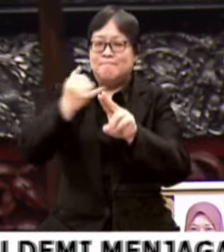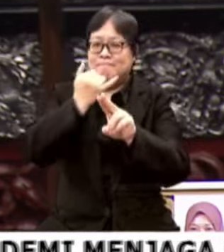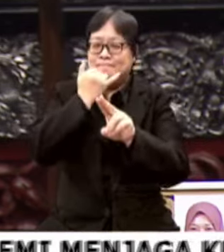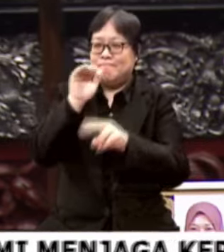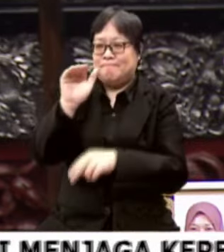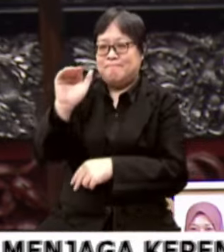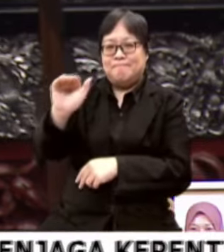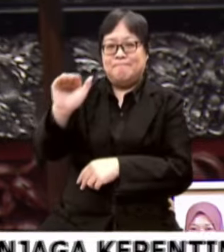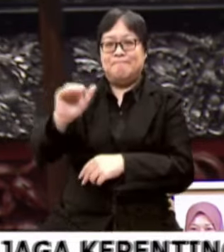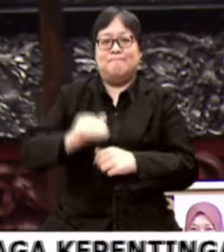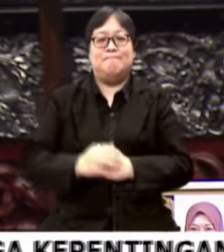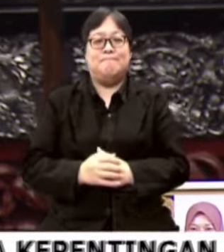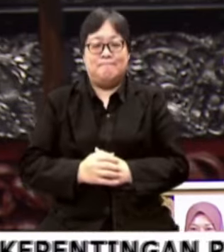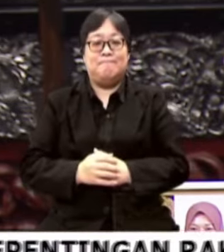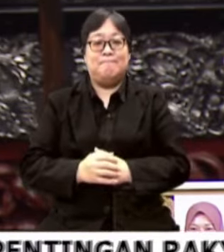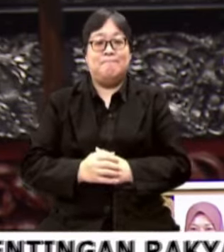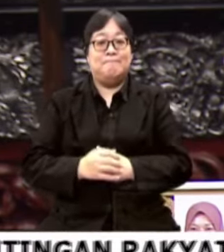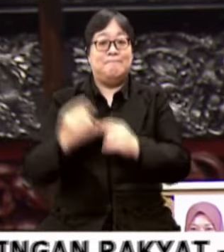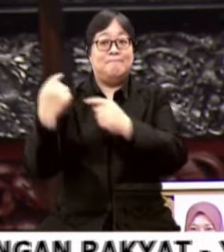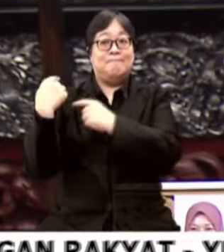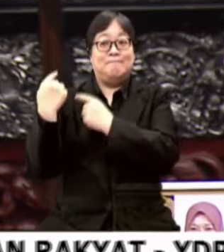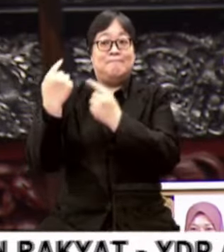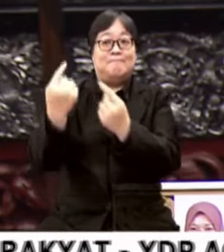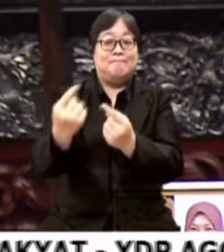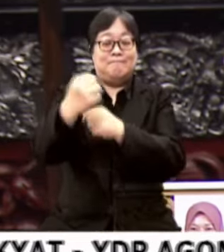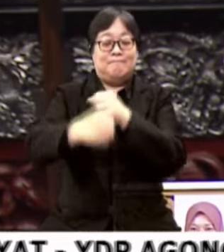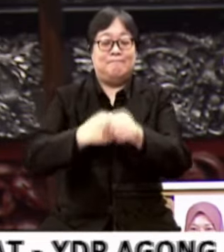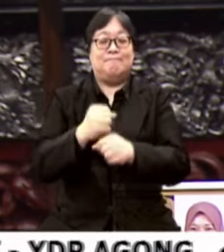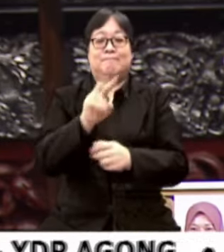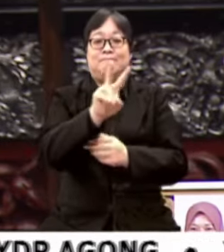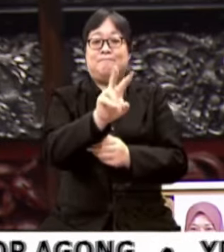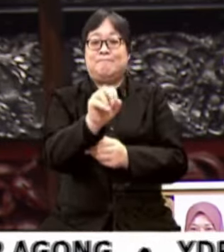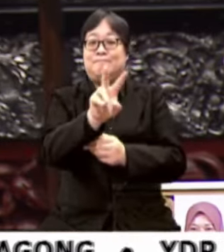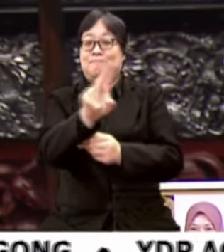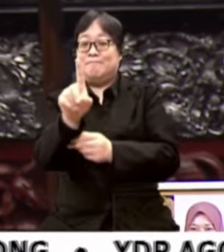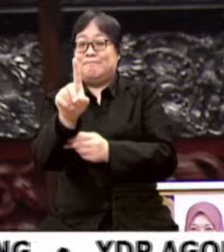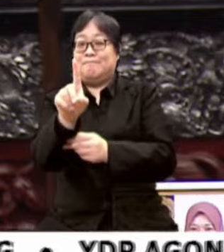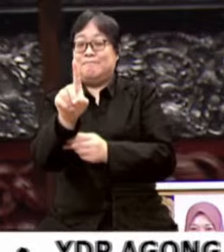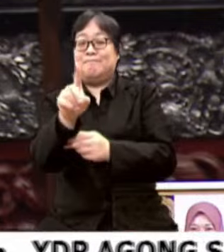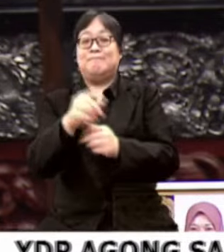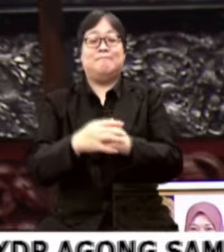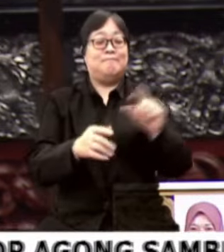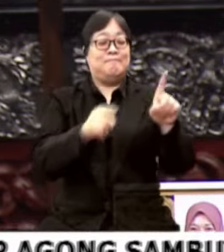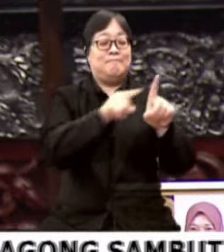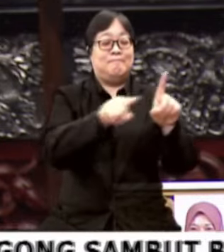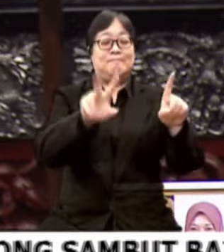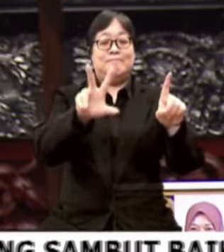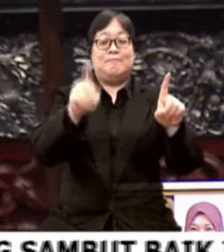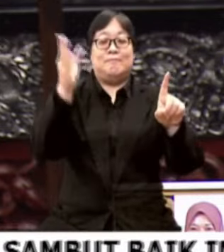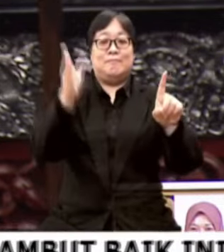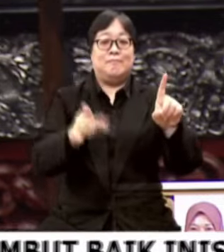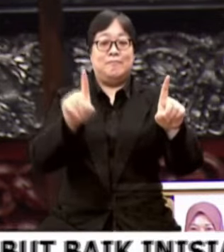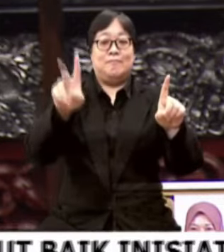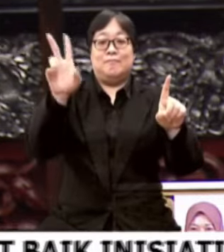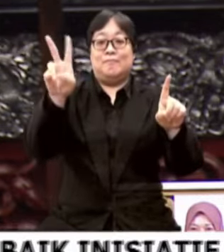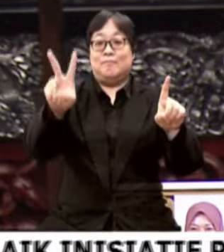dari sepanjang tahun 2021 dari satu hingga 31 Januari